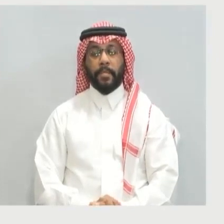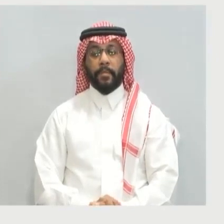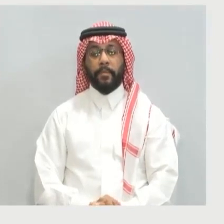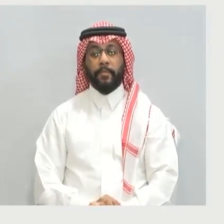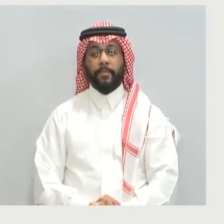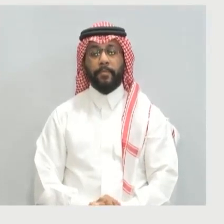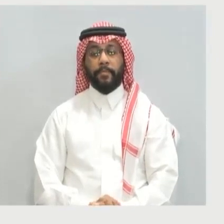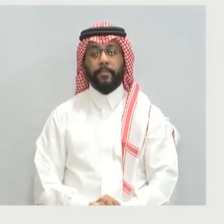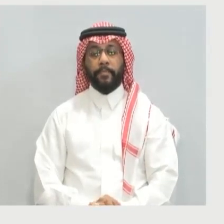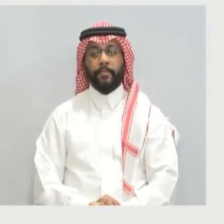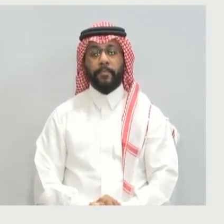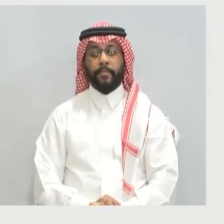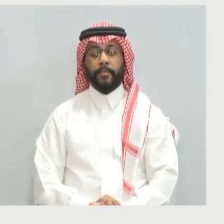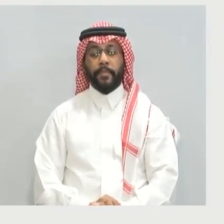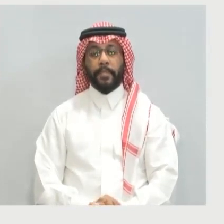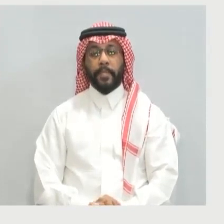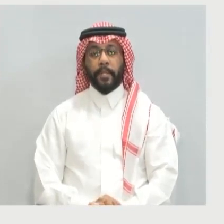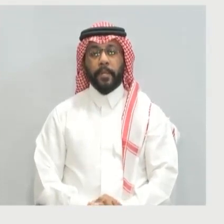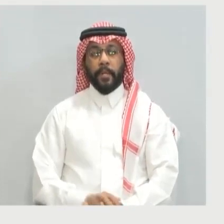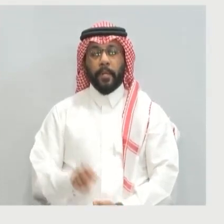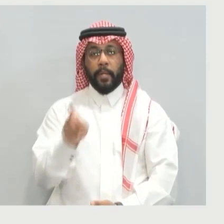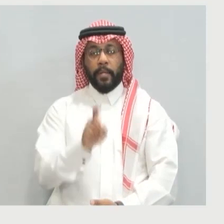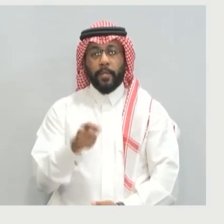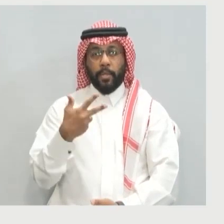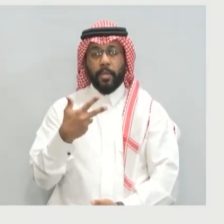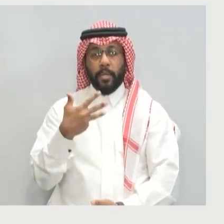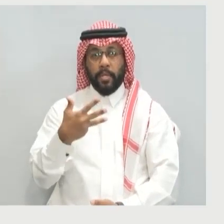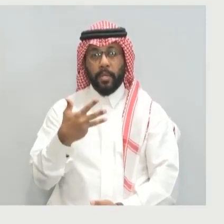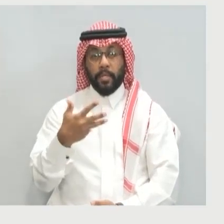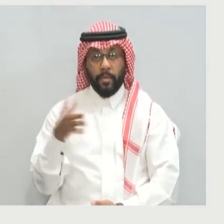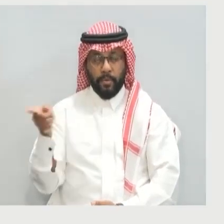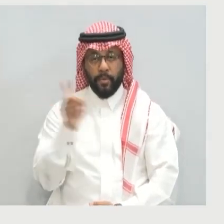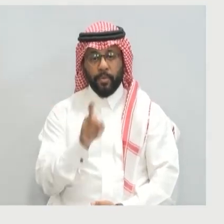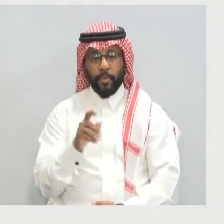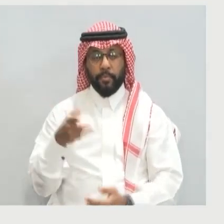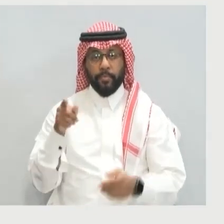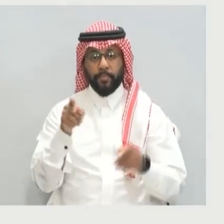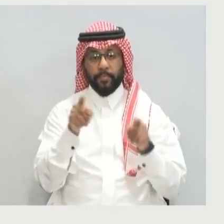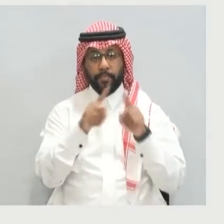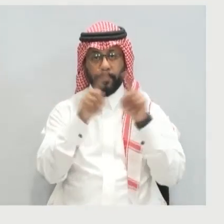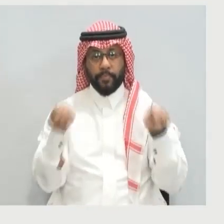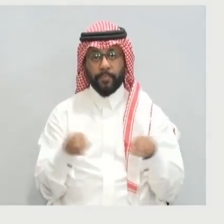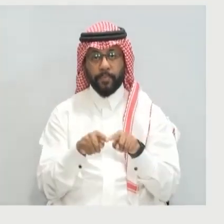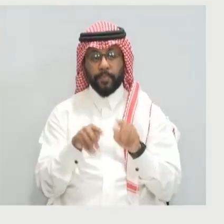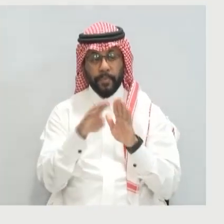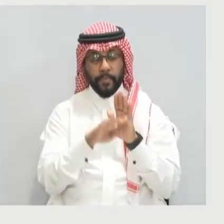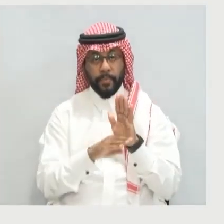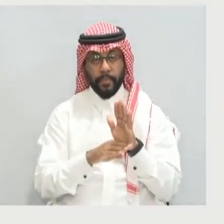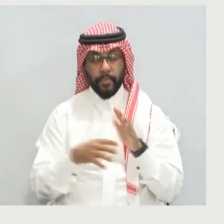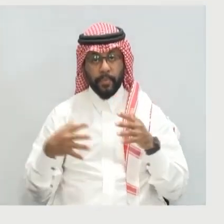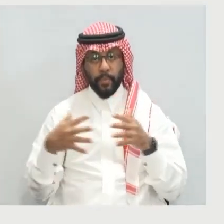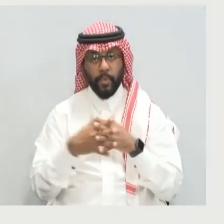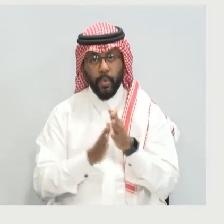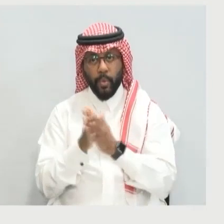عكسيه سؤال ت لخص ماذا يحدث خلال فتره التكون المعقد